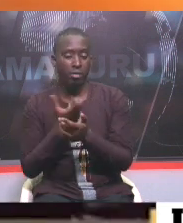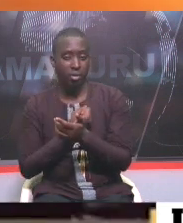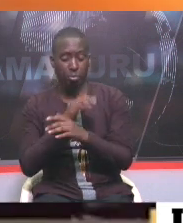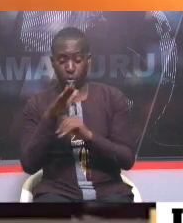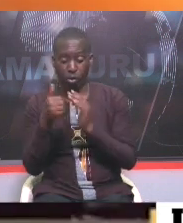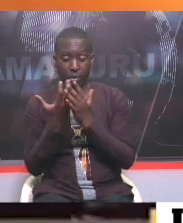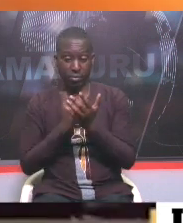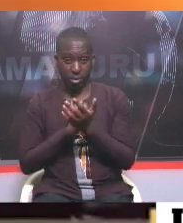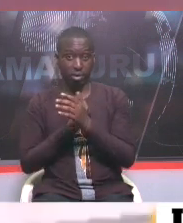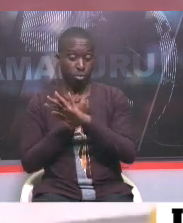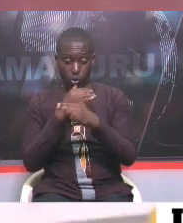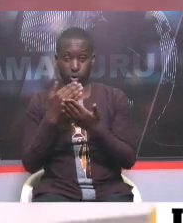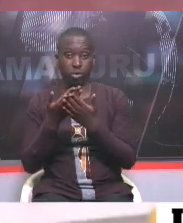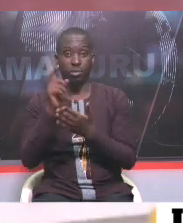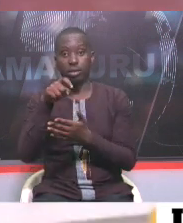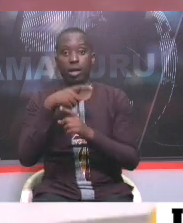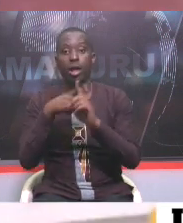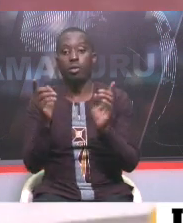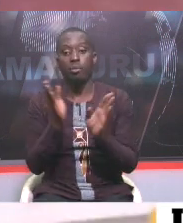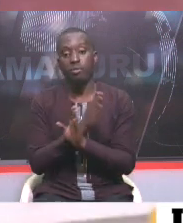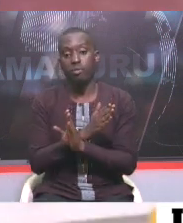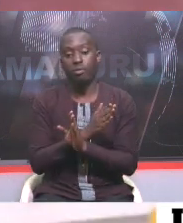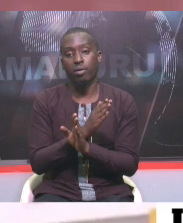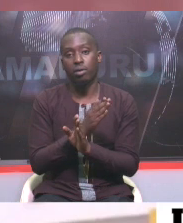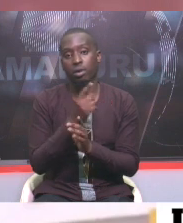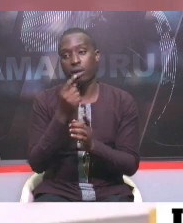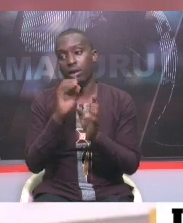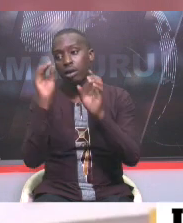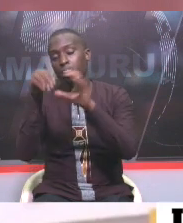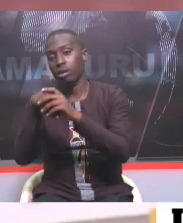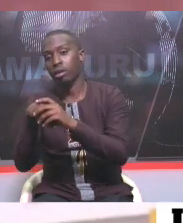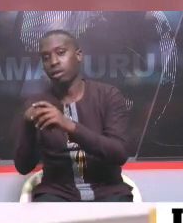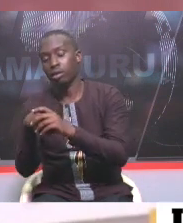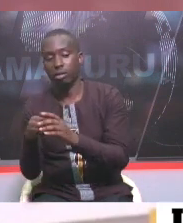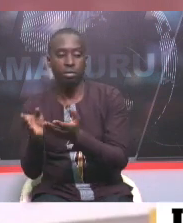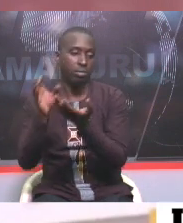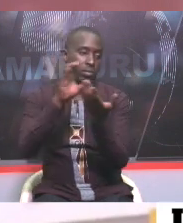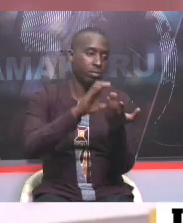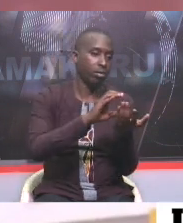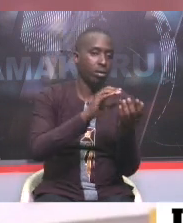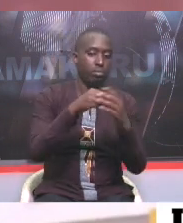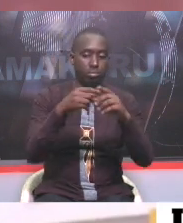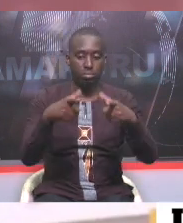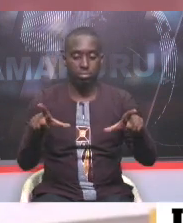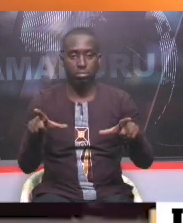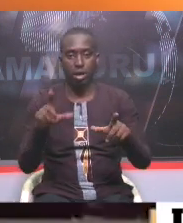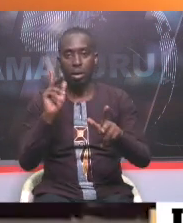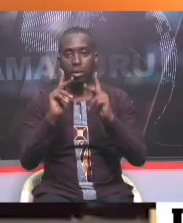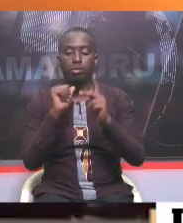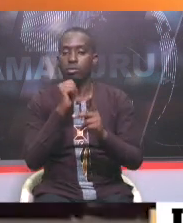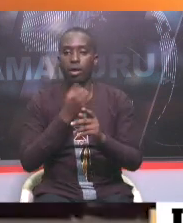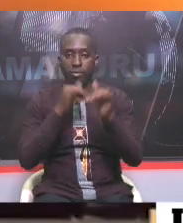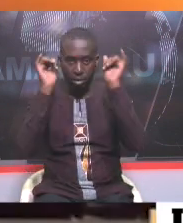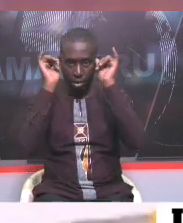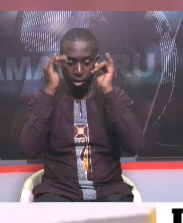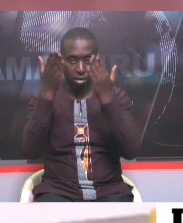uko byakabaye bikenewe ariko akabanza agakuraho bimwe akajyana mu murima akabona gufata ibindi agashyira mu kigega cya biogaze abase badafite inka bo